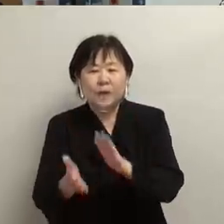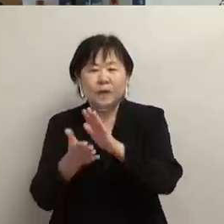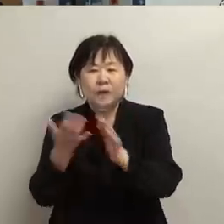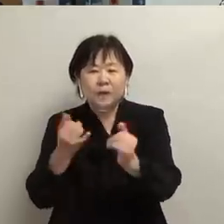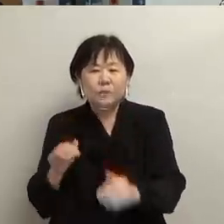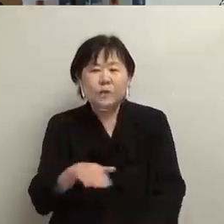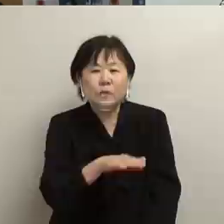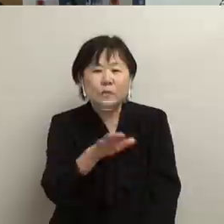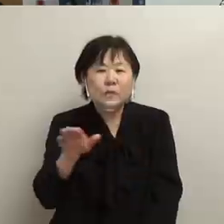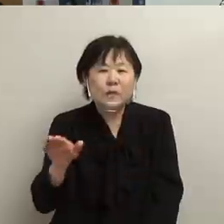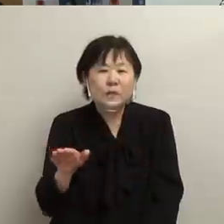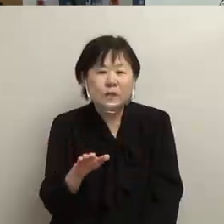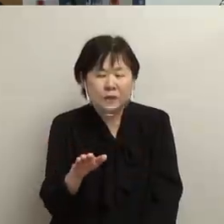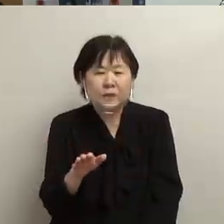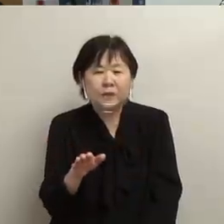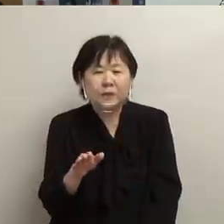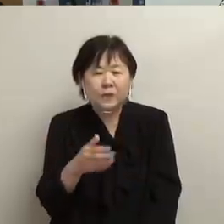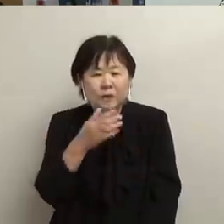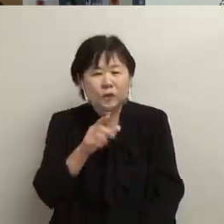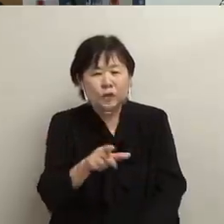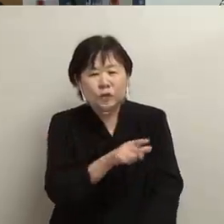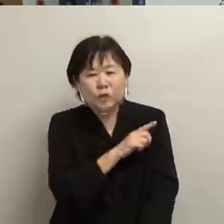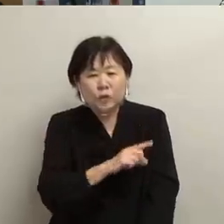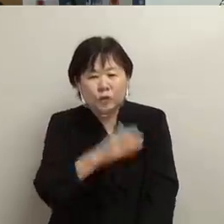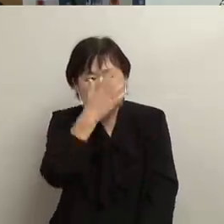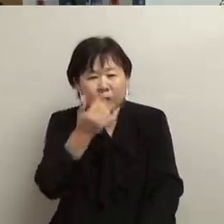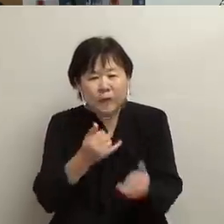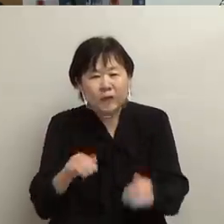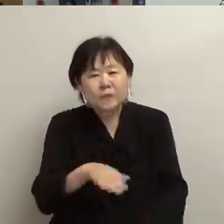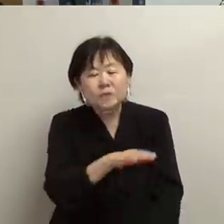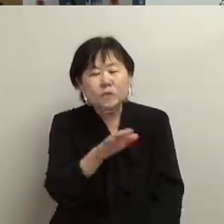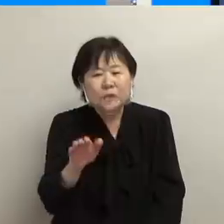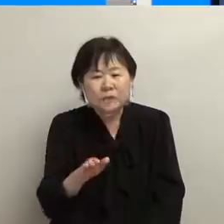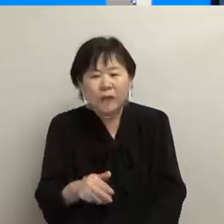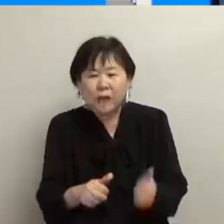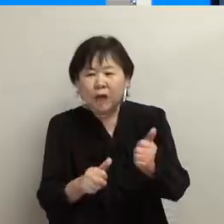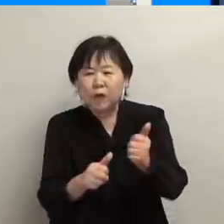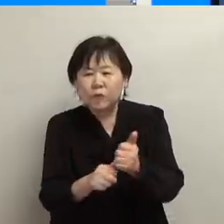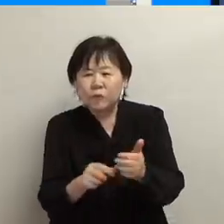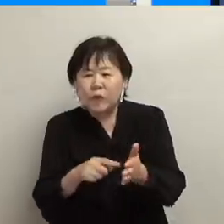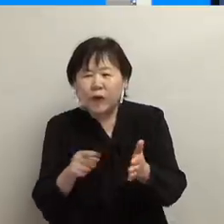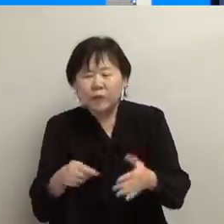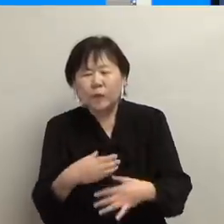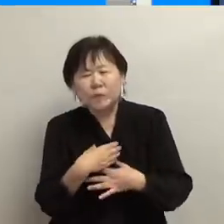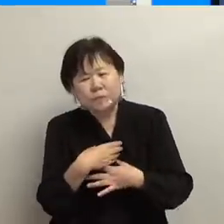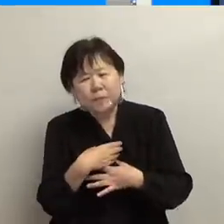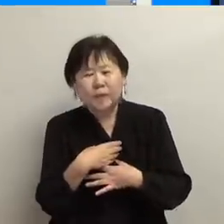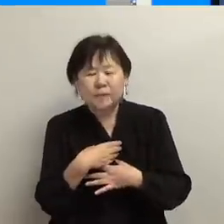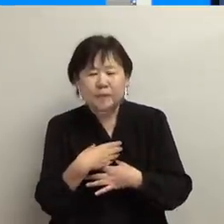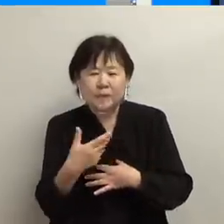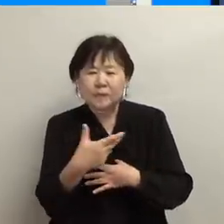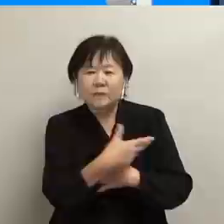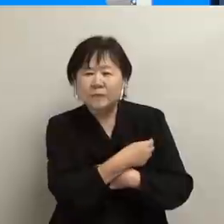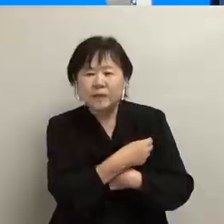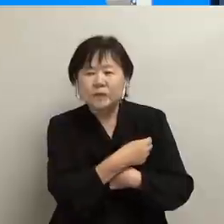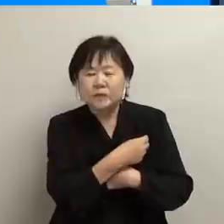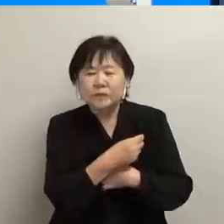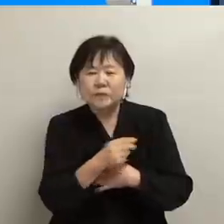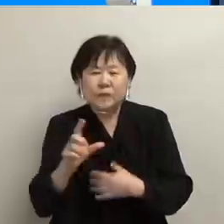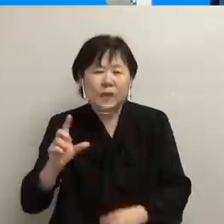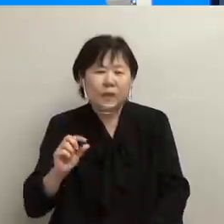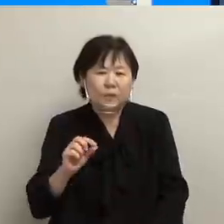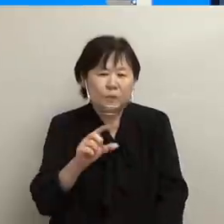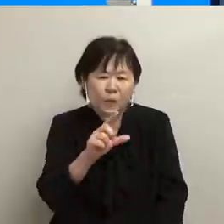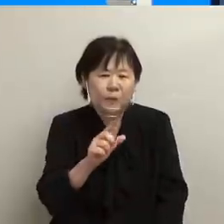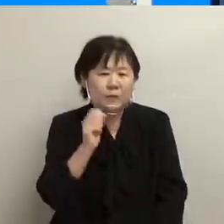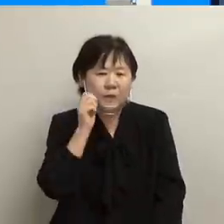の皆さんにいい特に若い世代の方々があの腹案の心配して摂取率が上がらないというのもあります